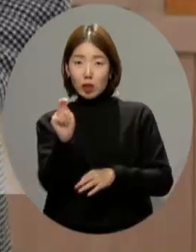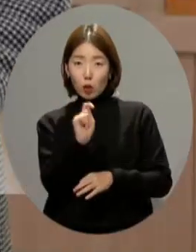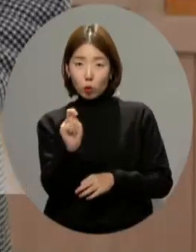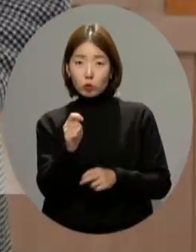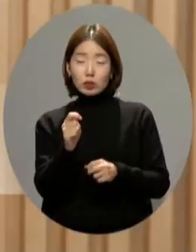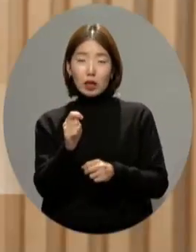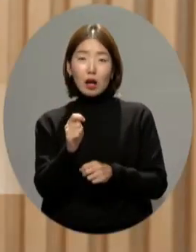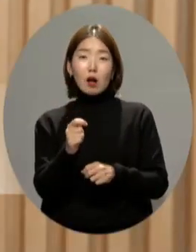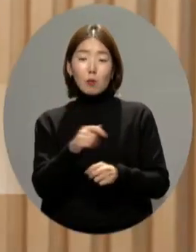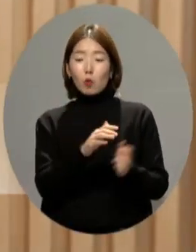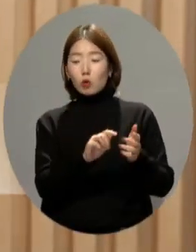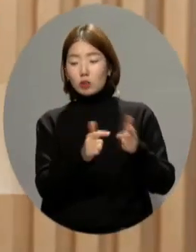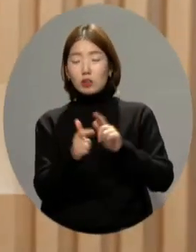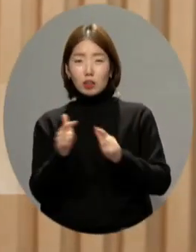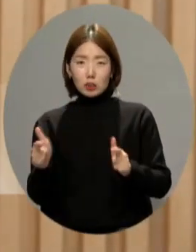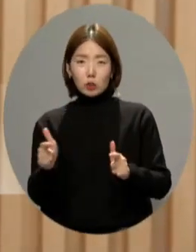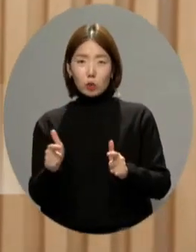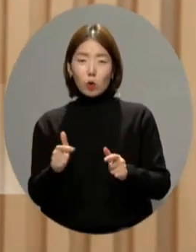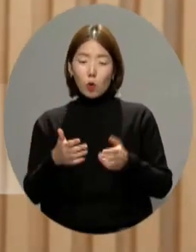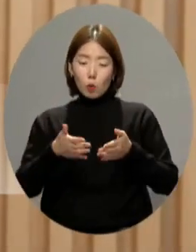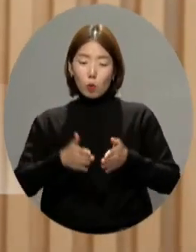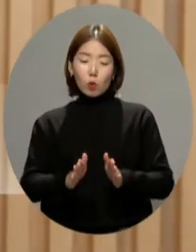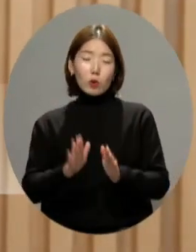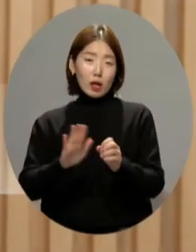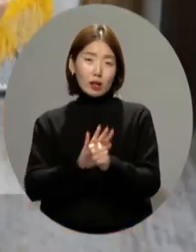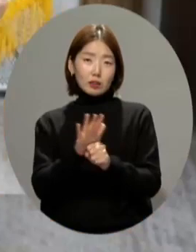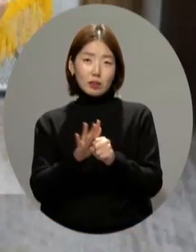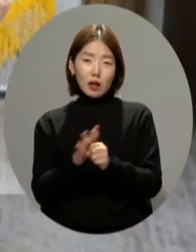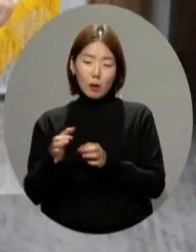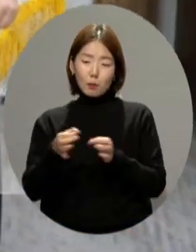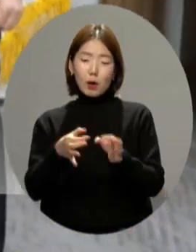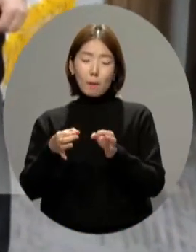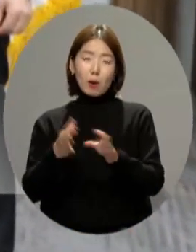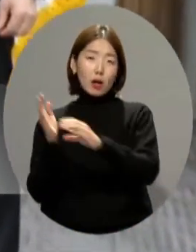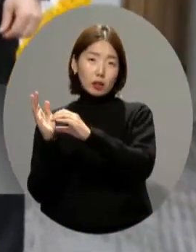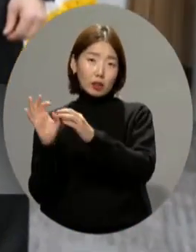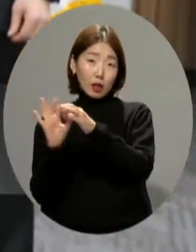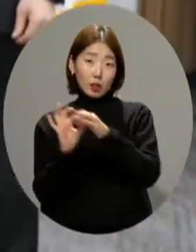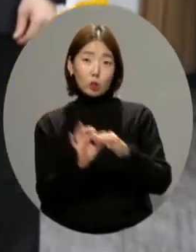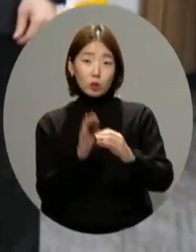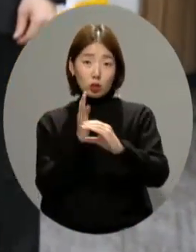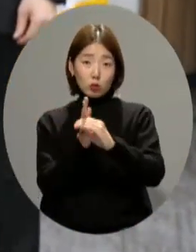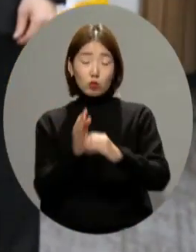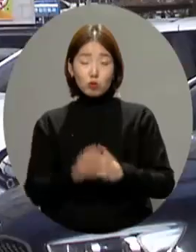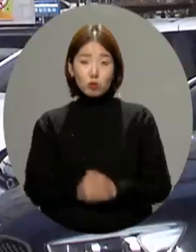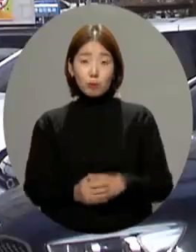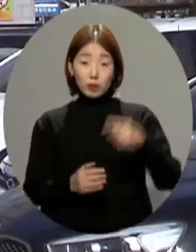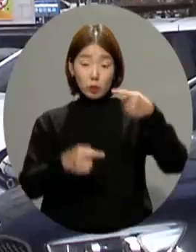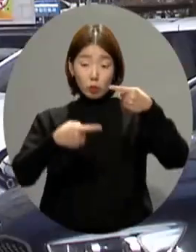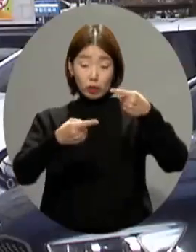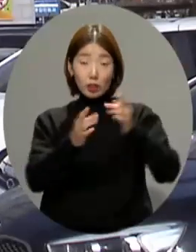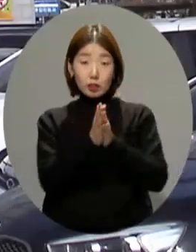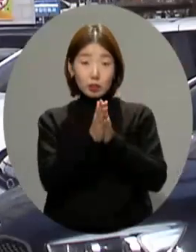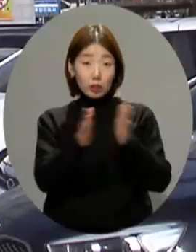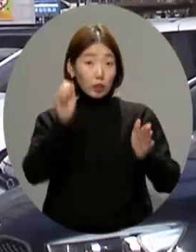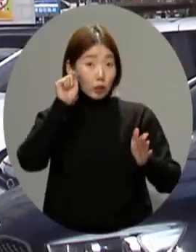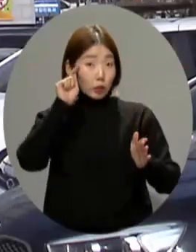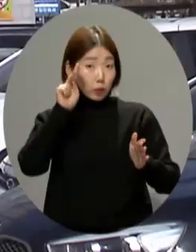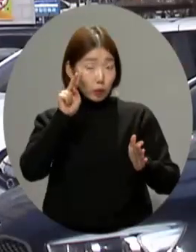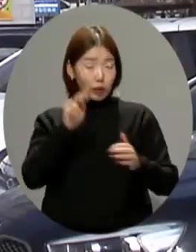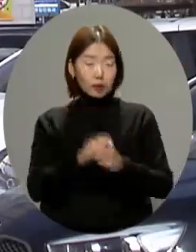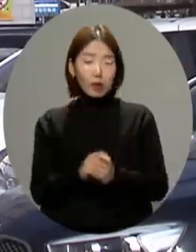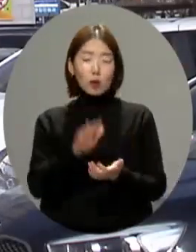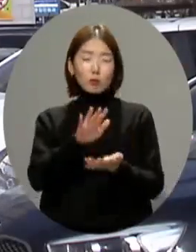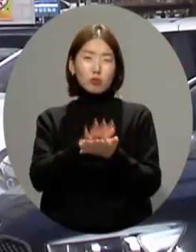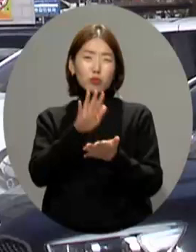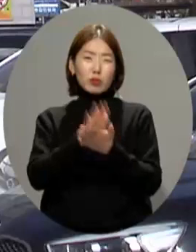장수, 무주 등에서도 고향사랑 기부금 쾌척이 잇따랐습니다. 지난 1일 시행된 지 며칠 지나지 않았지만